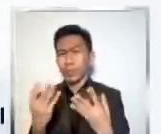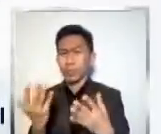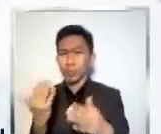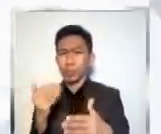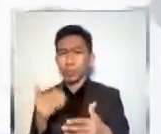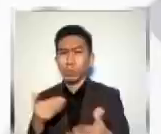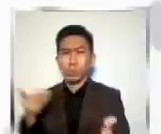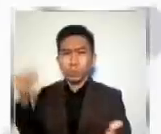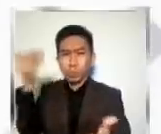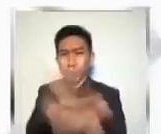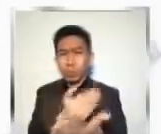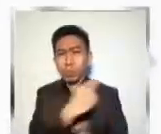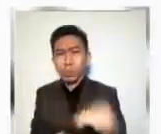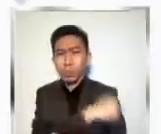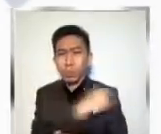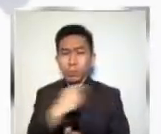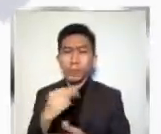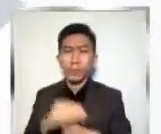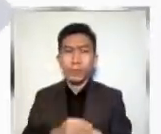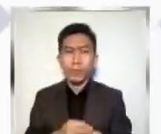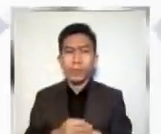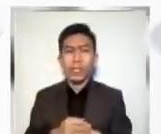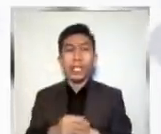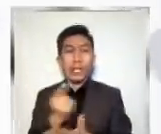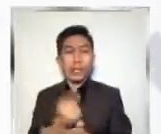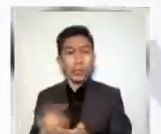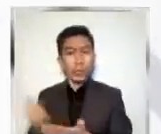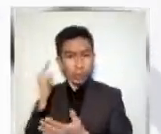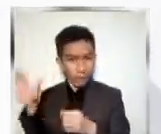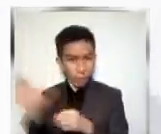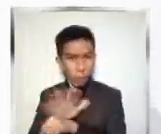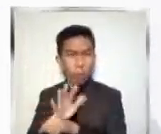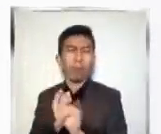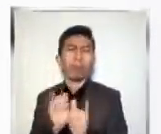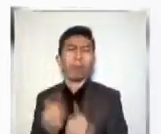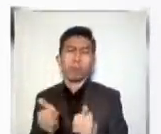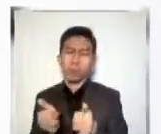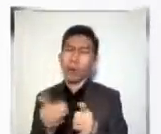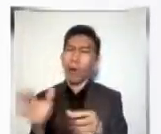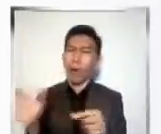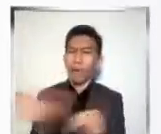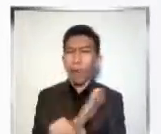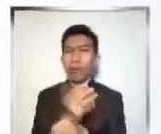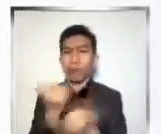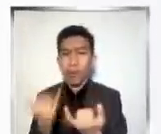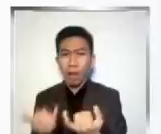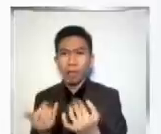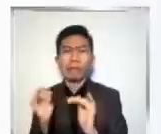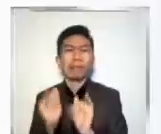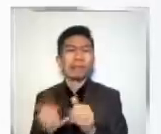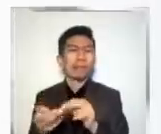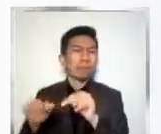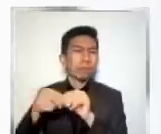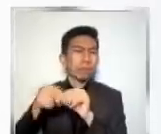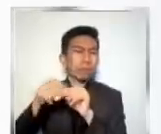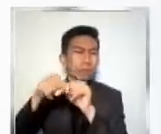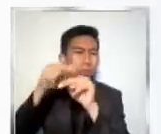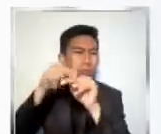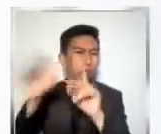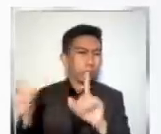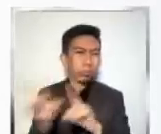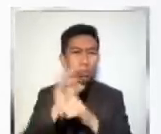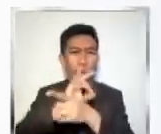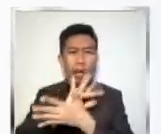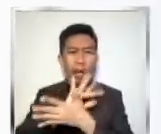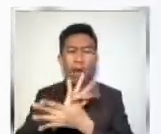na last week, puro pa rin hanggang ngayon yan. Eh, dumadami yung patients, talagang hindi mababawasan yun. Mm-hmm.